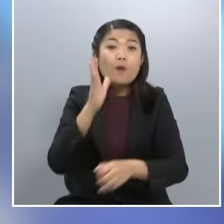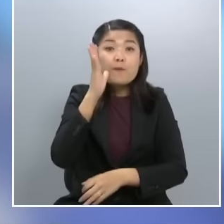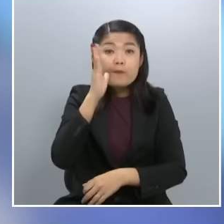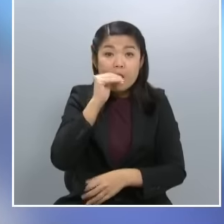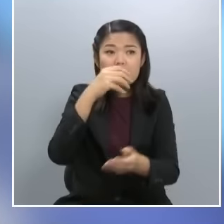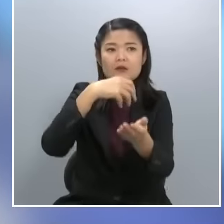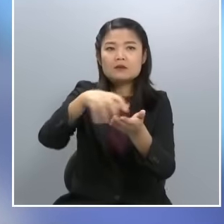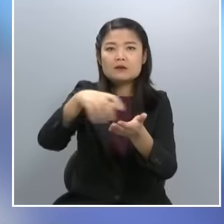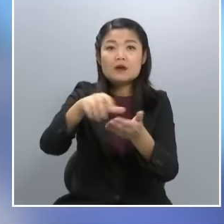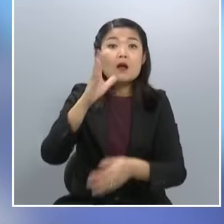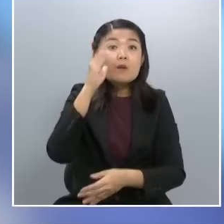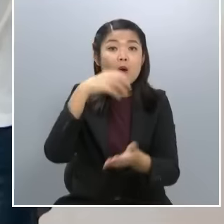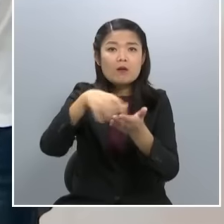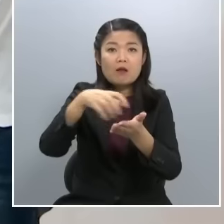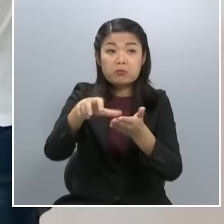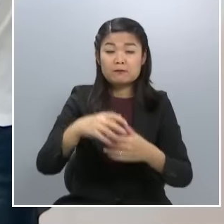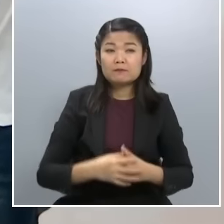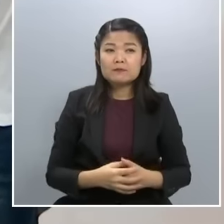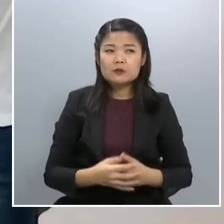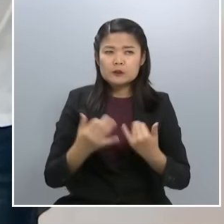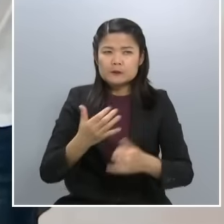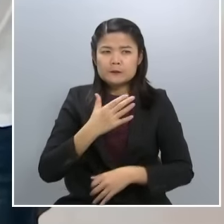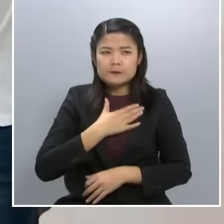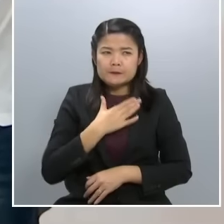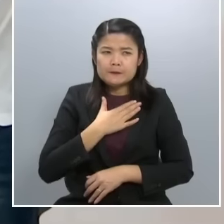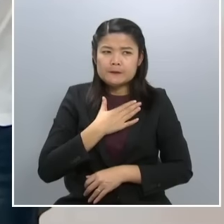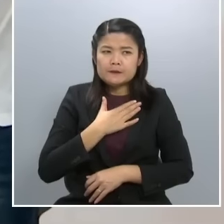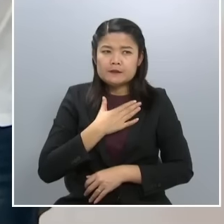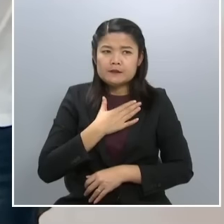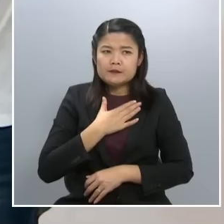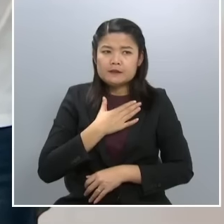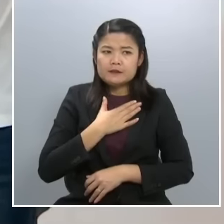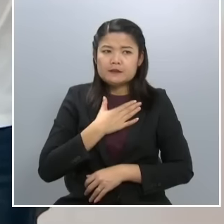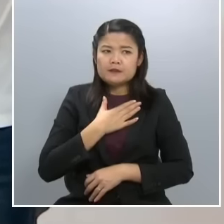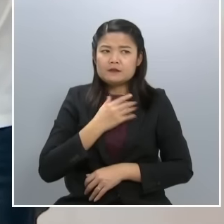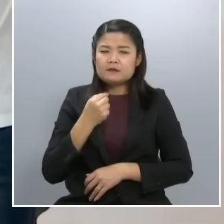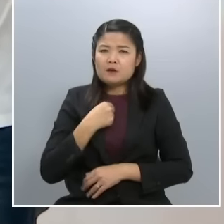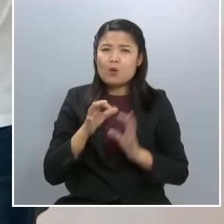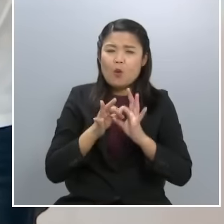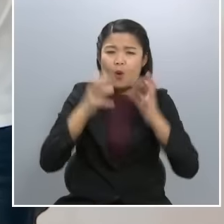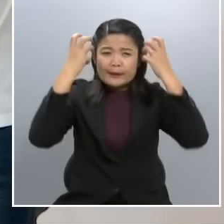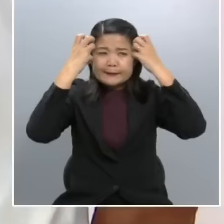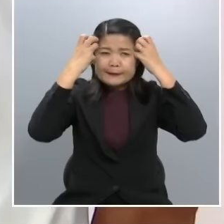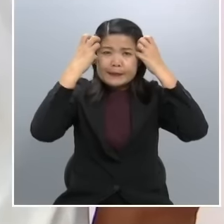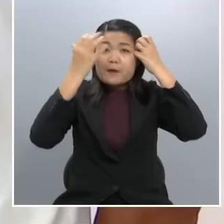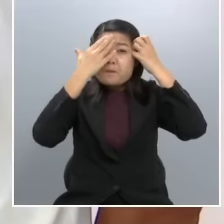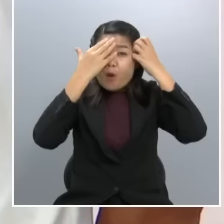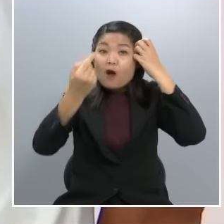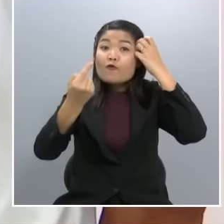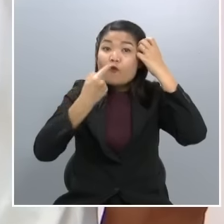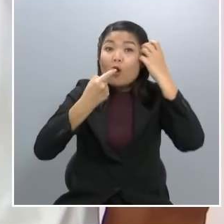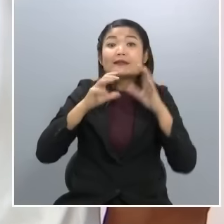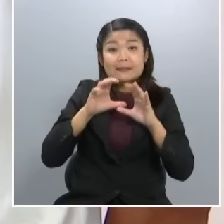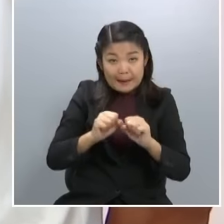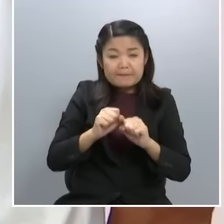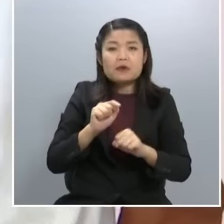ชมพ่อบอกว่าตอนนี้เนี่ยผมเนี่ยถูกวัดแจ้งความดำเนินคดีผมกังวลใจมากๆสุดท้ายผมอยากได้รับ